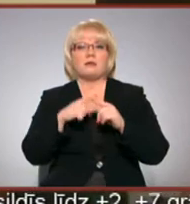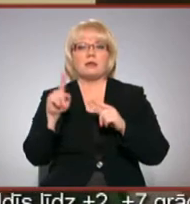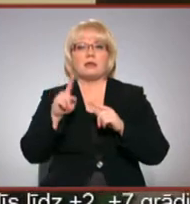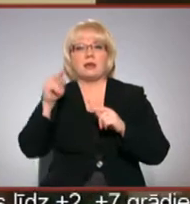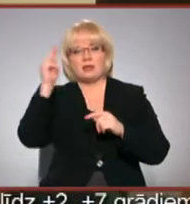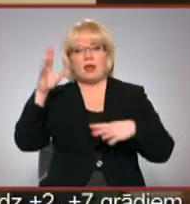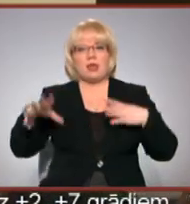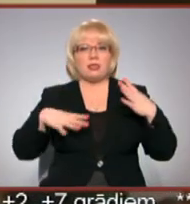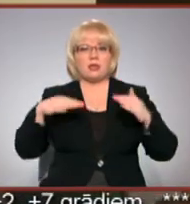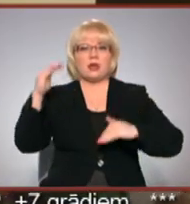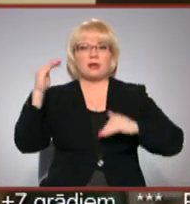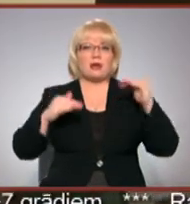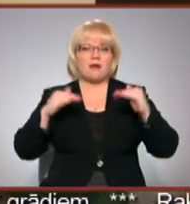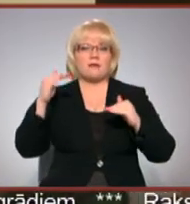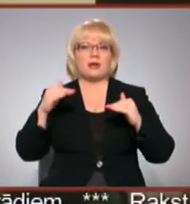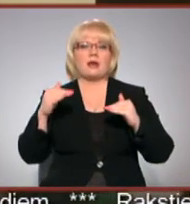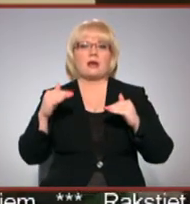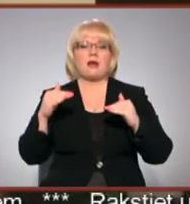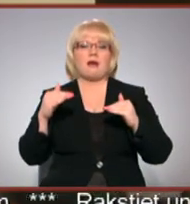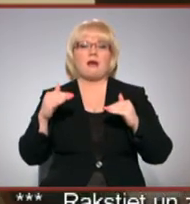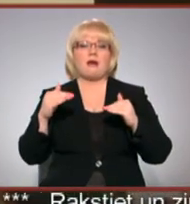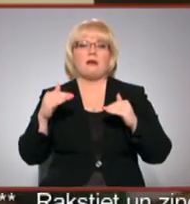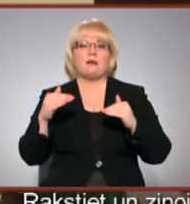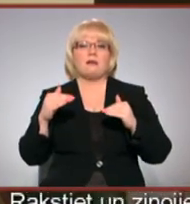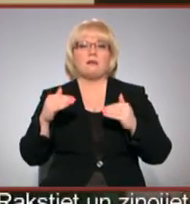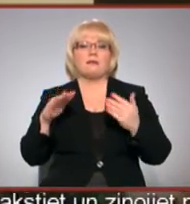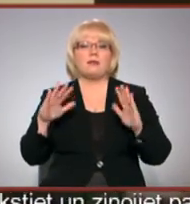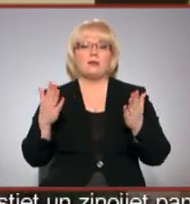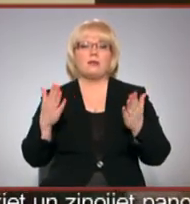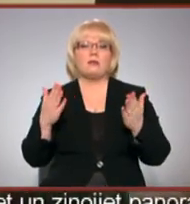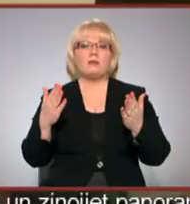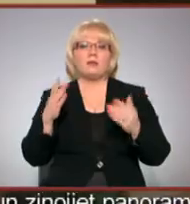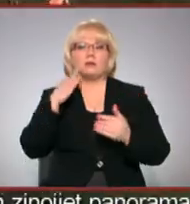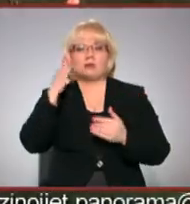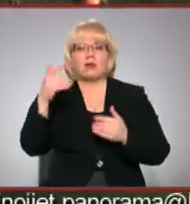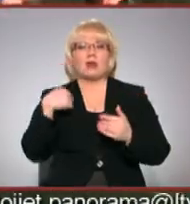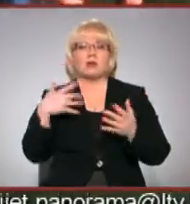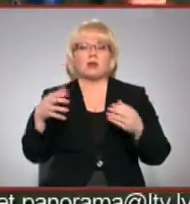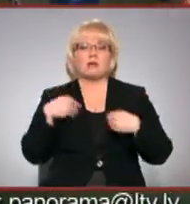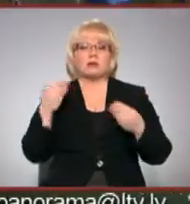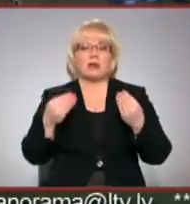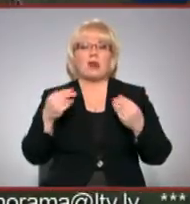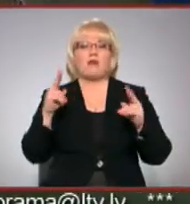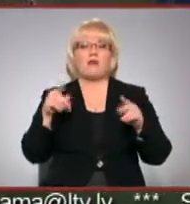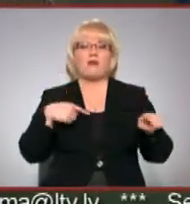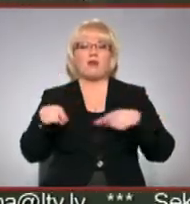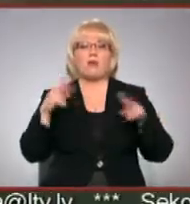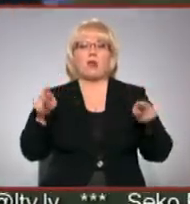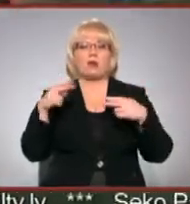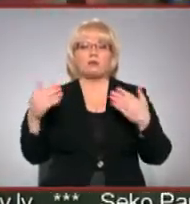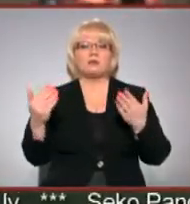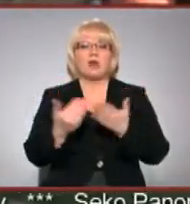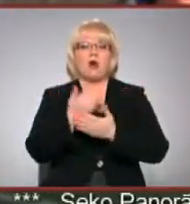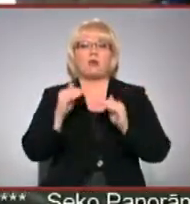grafikā. Pagaidām spēlēt gatavs neesmu. Bet, nu, ceru, ka saņemšos. Futbola klubs Liepāja jauno